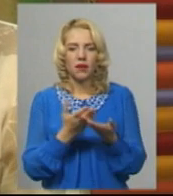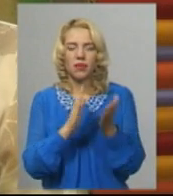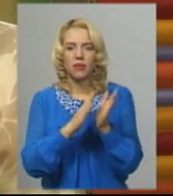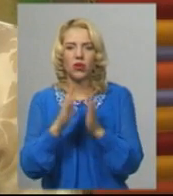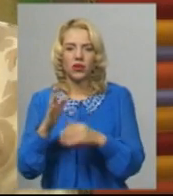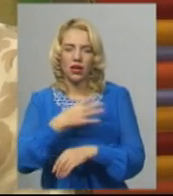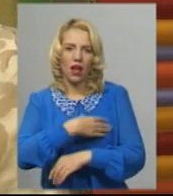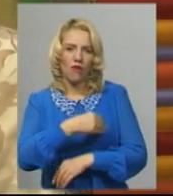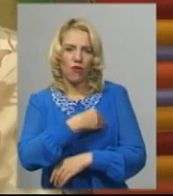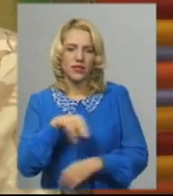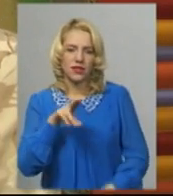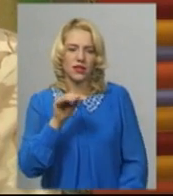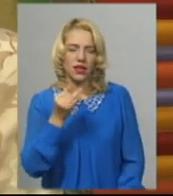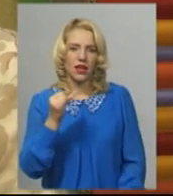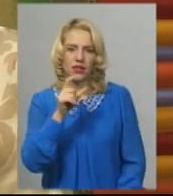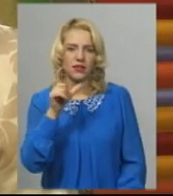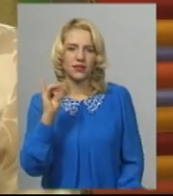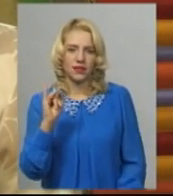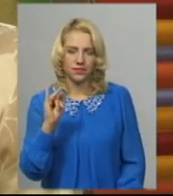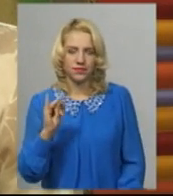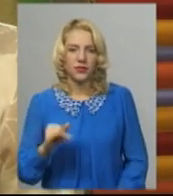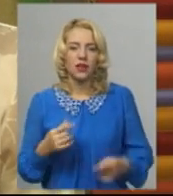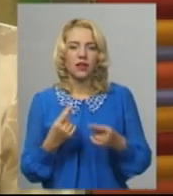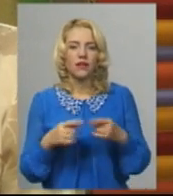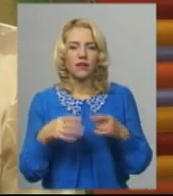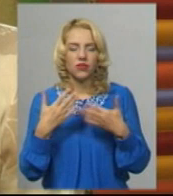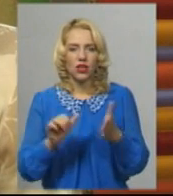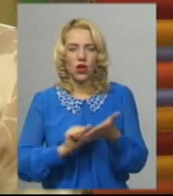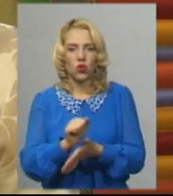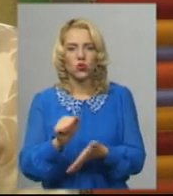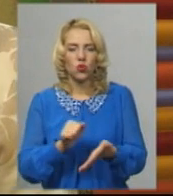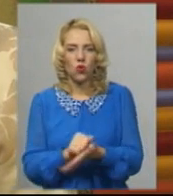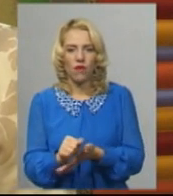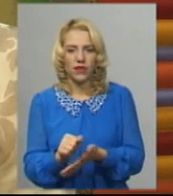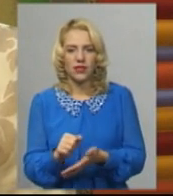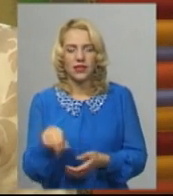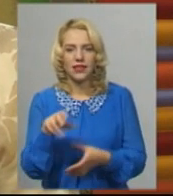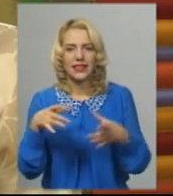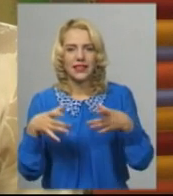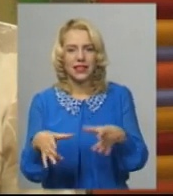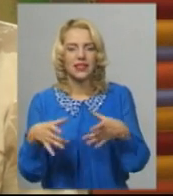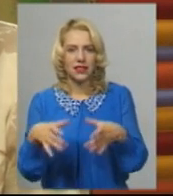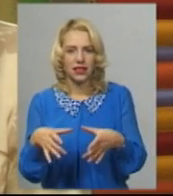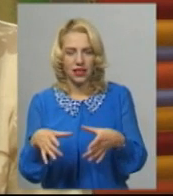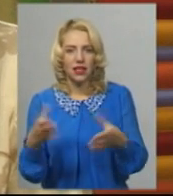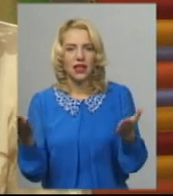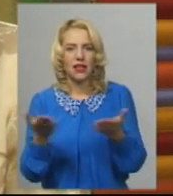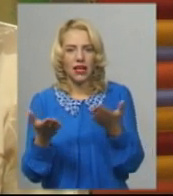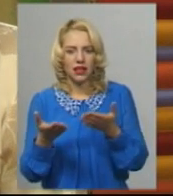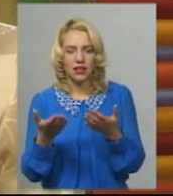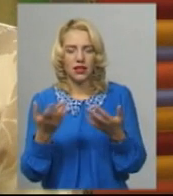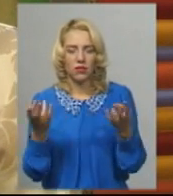Львівської бібліотеки Дейзі. Вже роздруковані диски, які ми